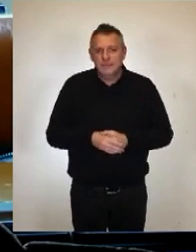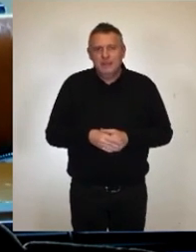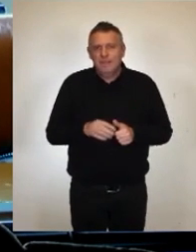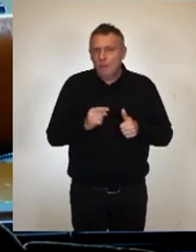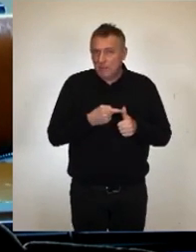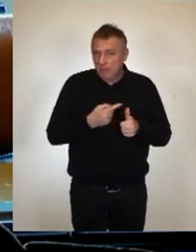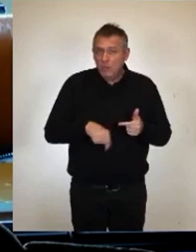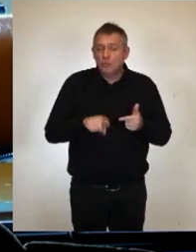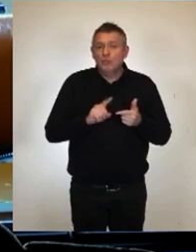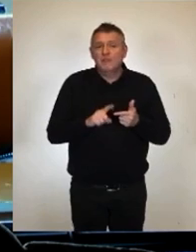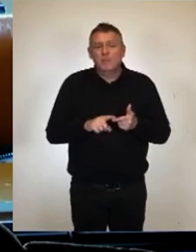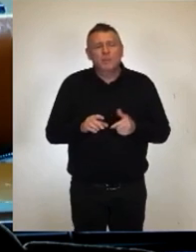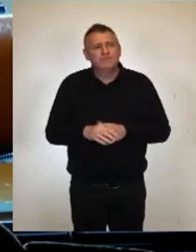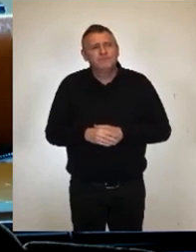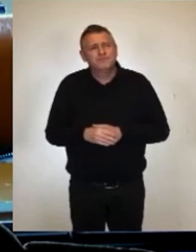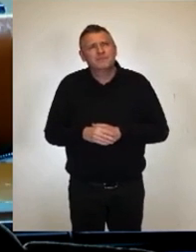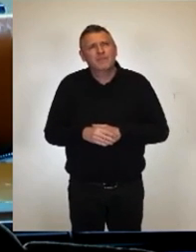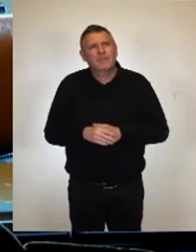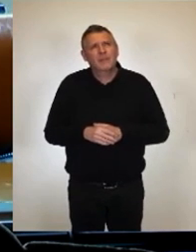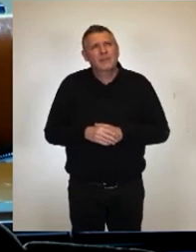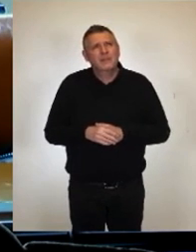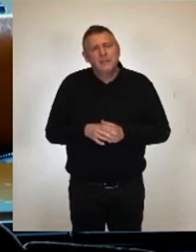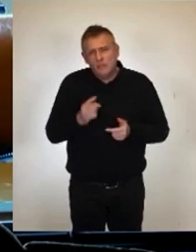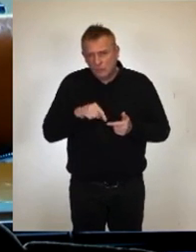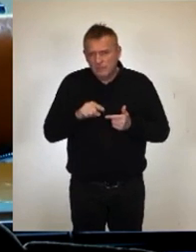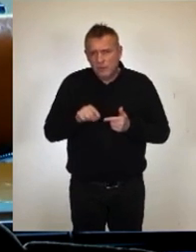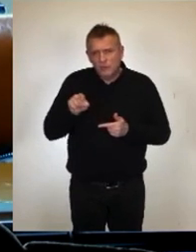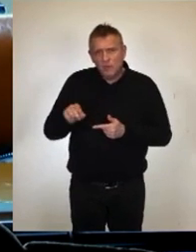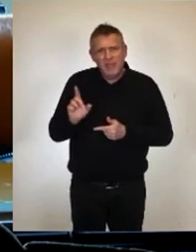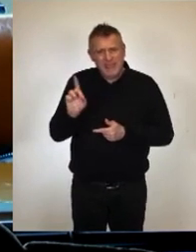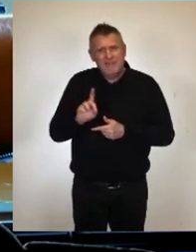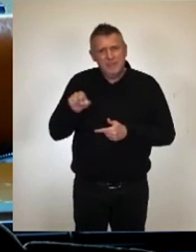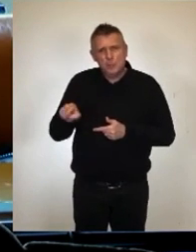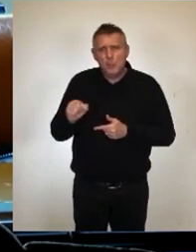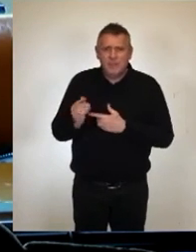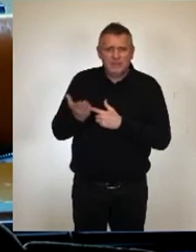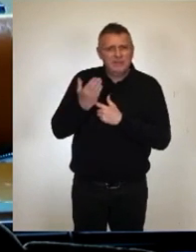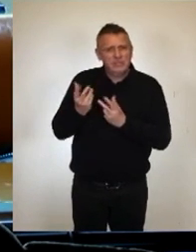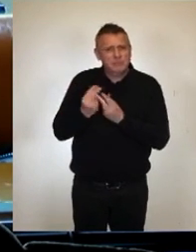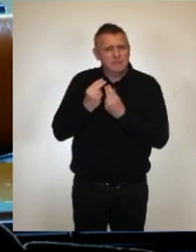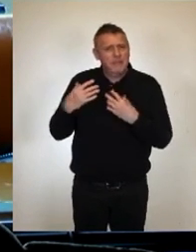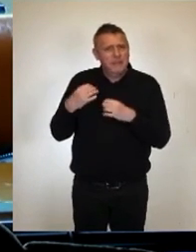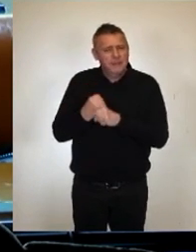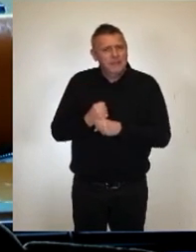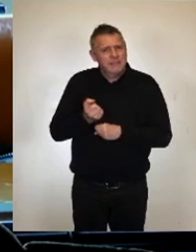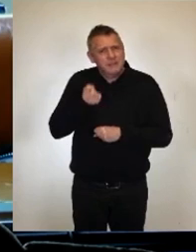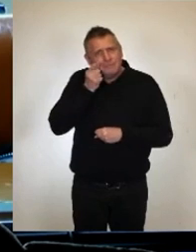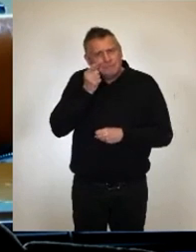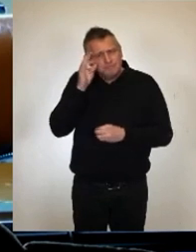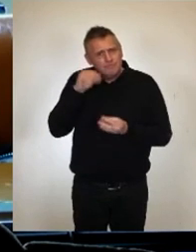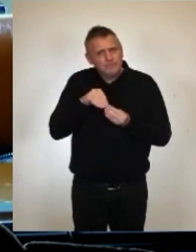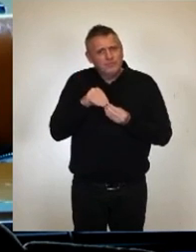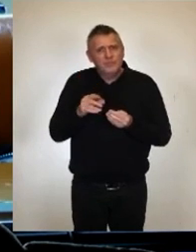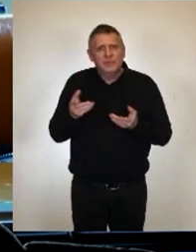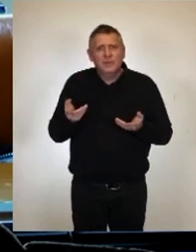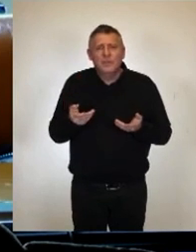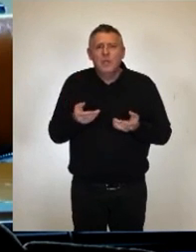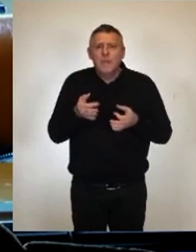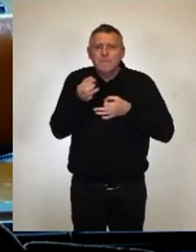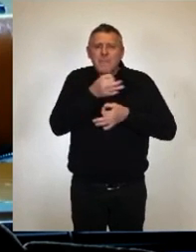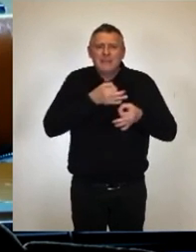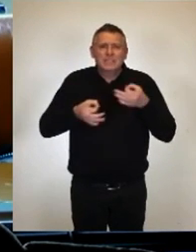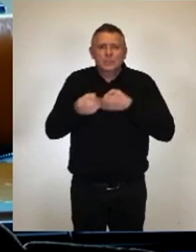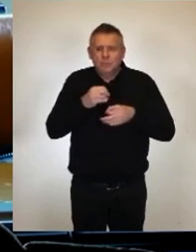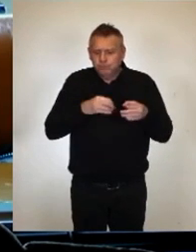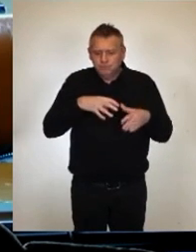et c'est quelque chose qui m'a interpellé et que tu as mentionné, Delphine, dans ta présentation, concernant les émissions de particules et les émissions de